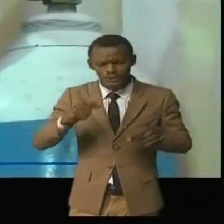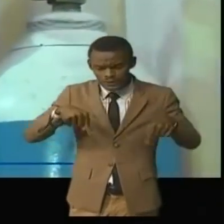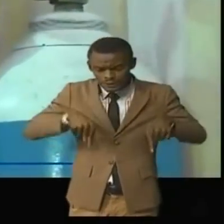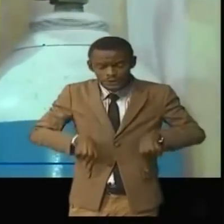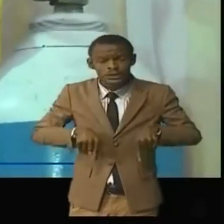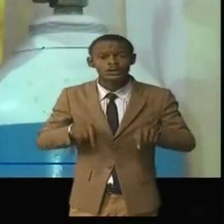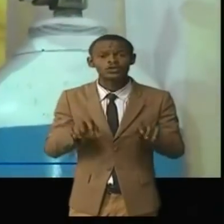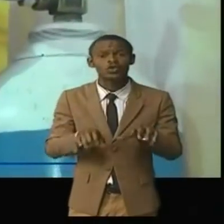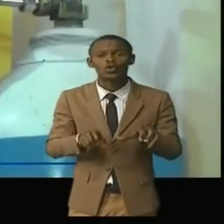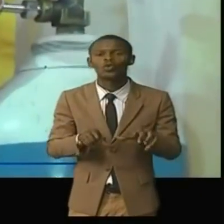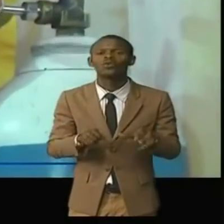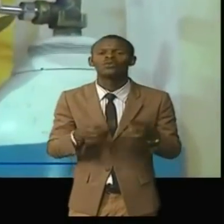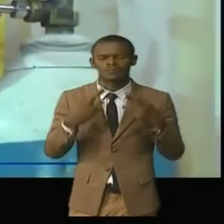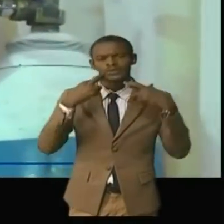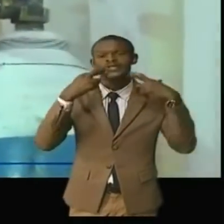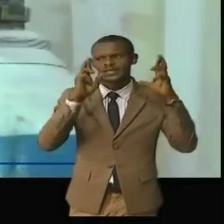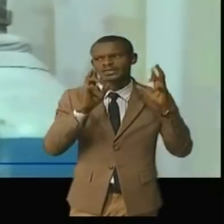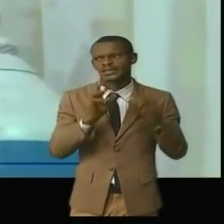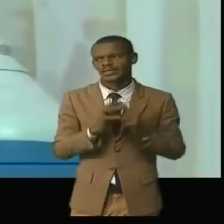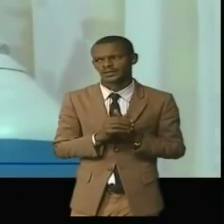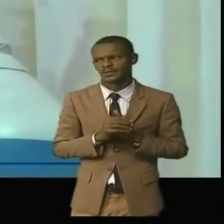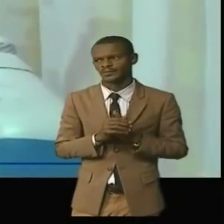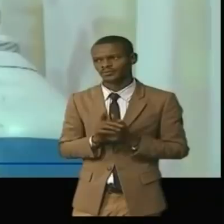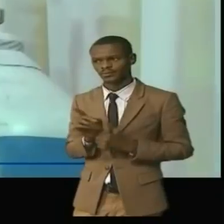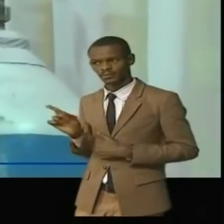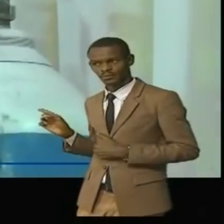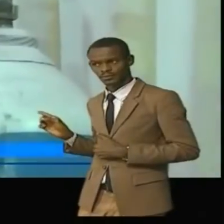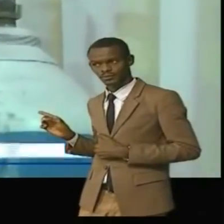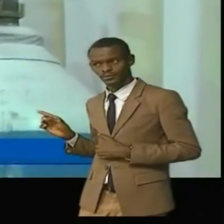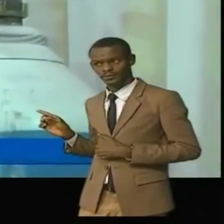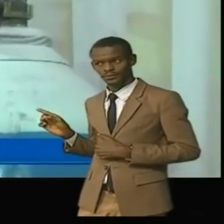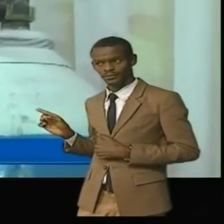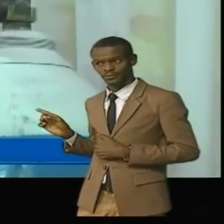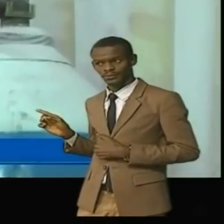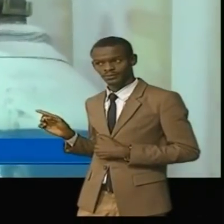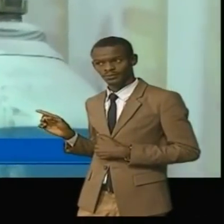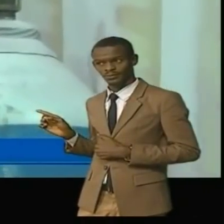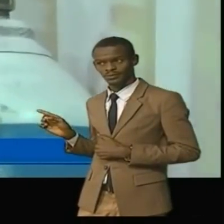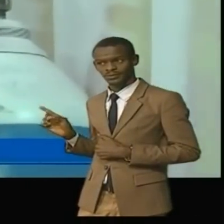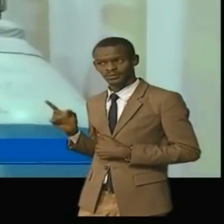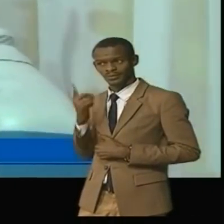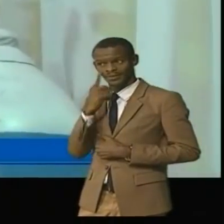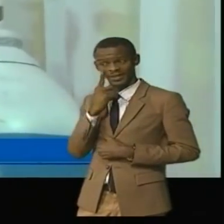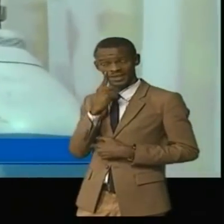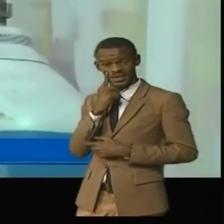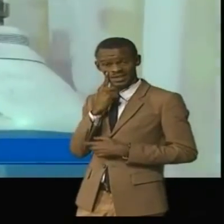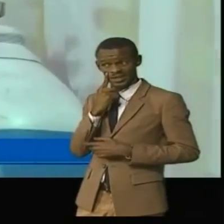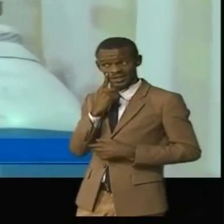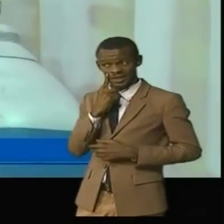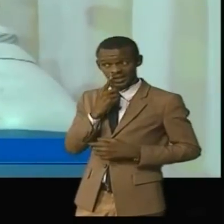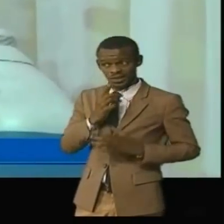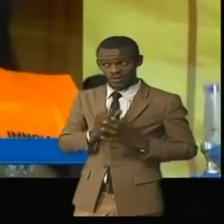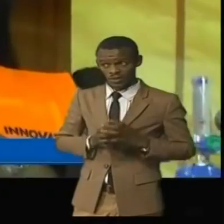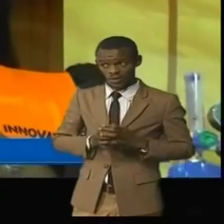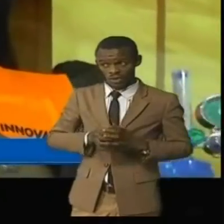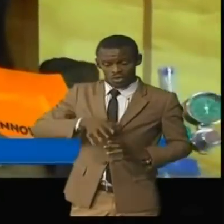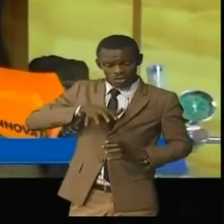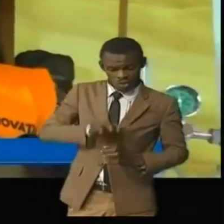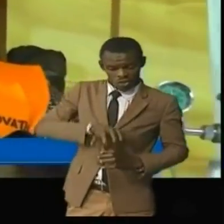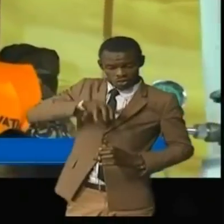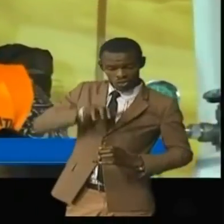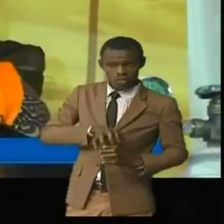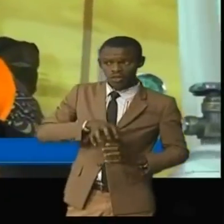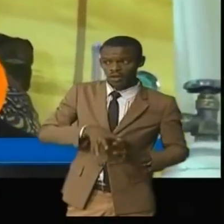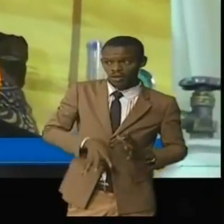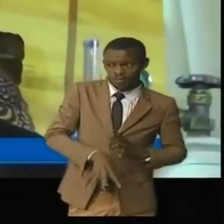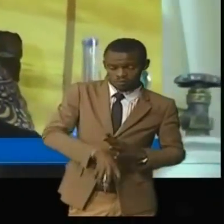techniques, mais maintenant les parterres, son rôle est de faire l'humidification de l'oxygène avant qu'on le conduise. Nous avons parlé